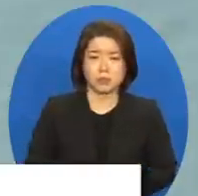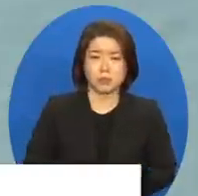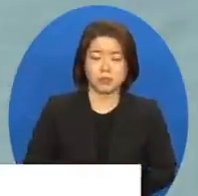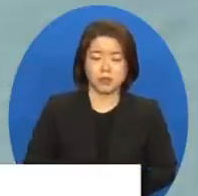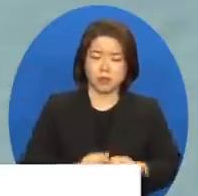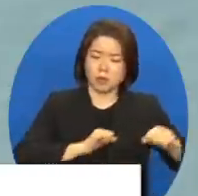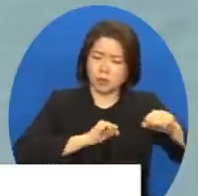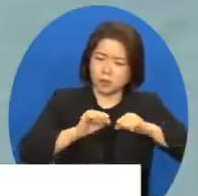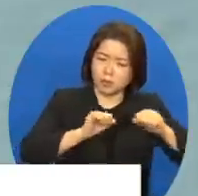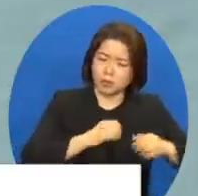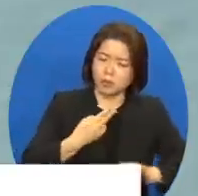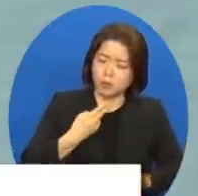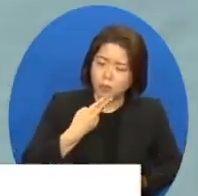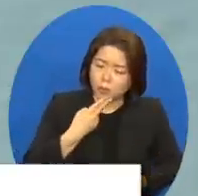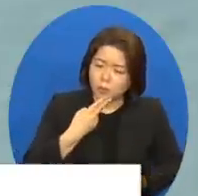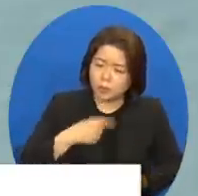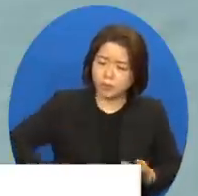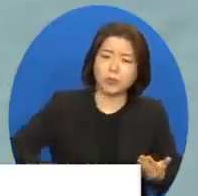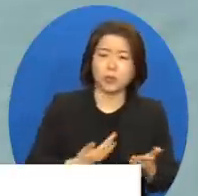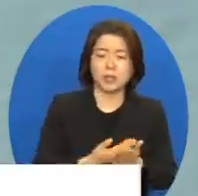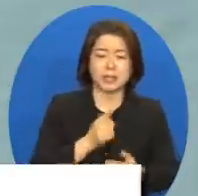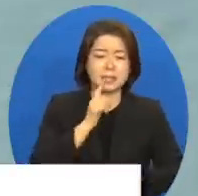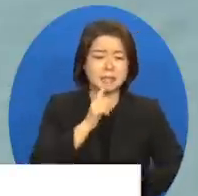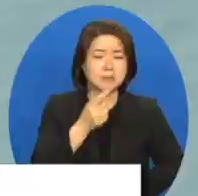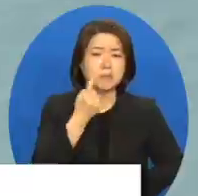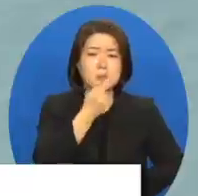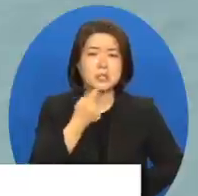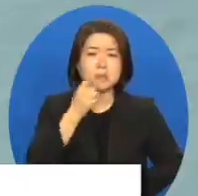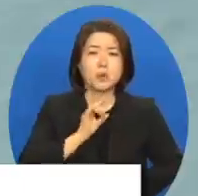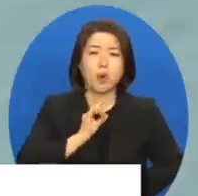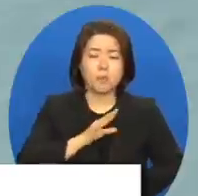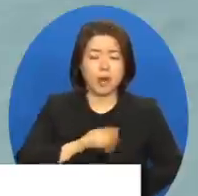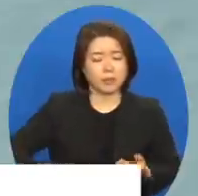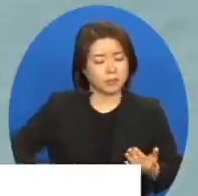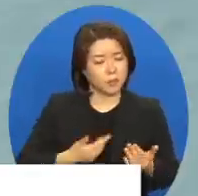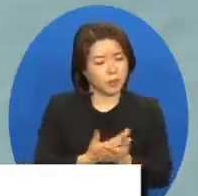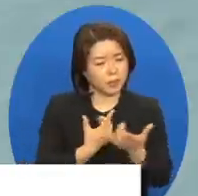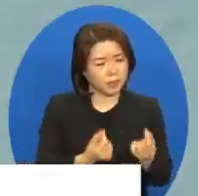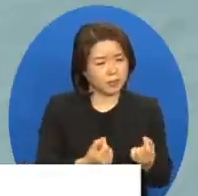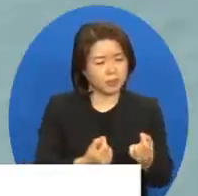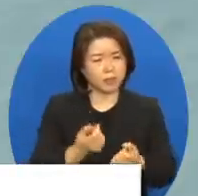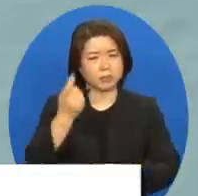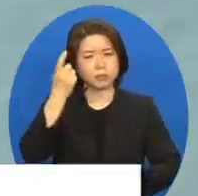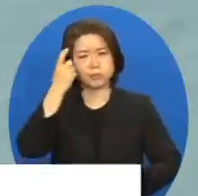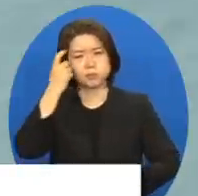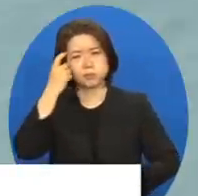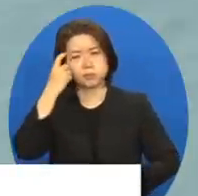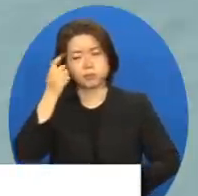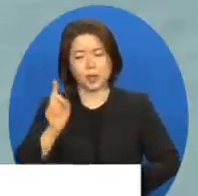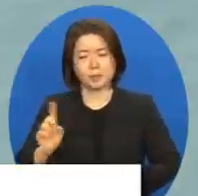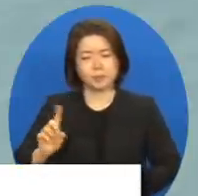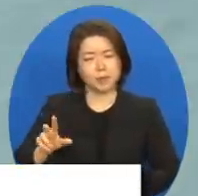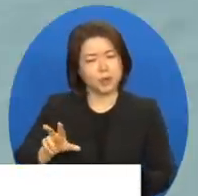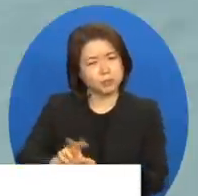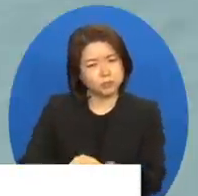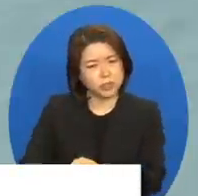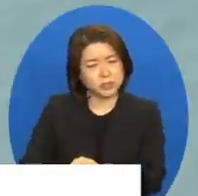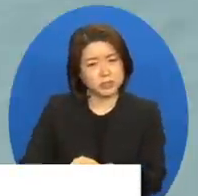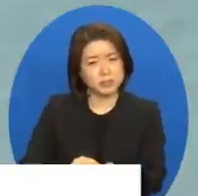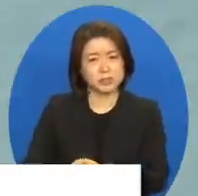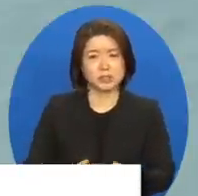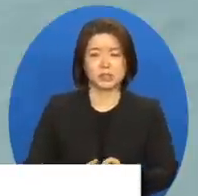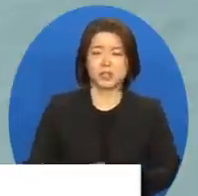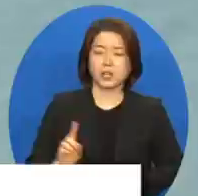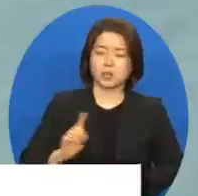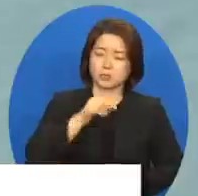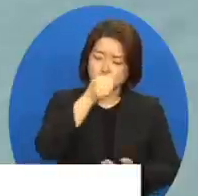역사가 없는 회개 같아요. 그냥 입으로만 하는 회개 같아요. 왜 그럴까? 뭐가 문제일지,